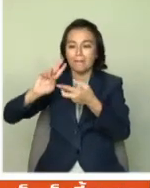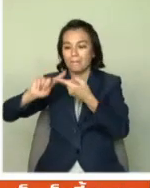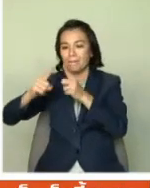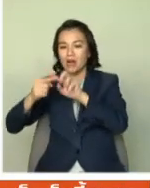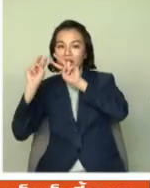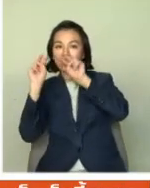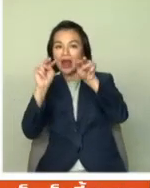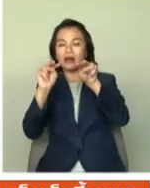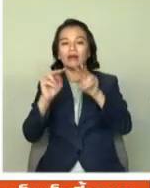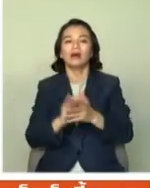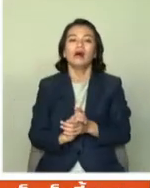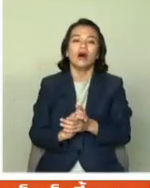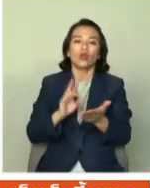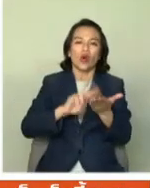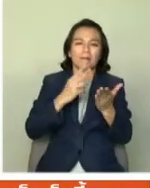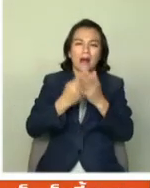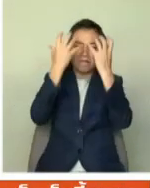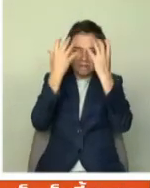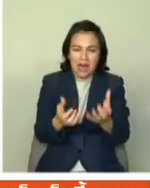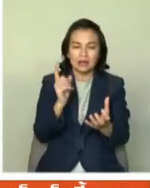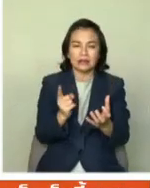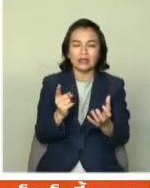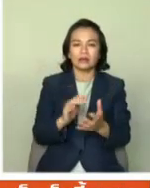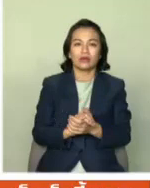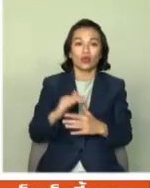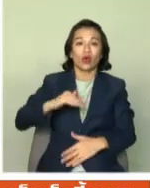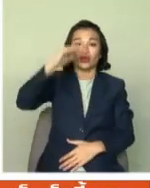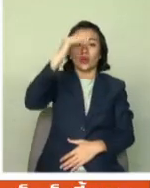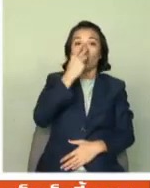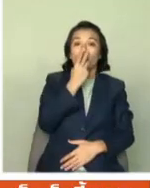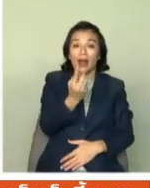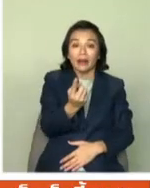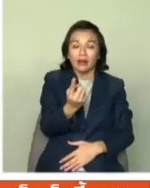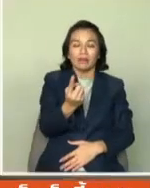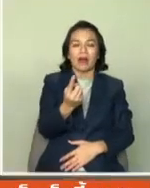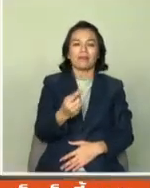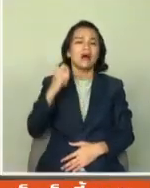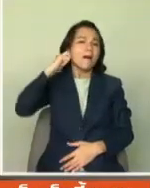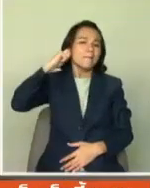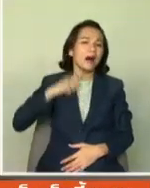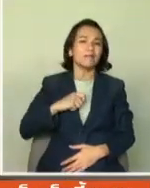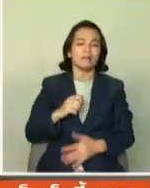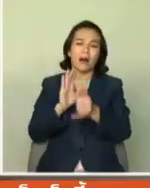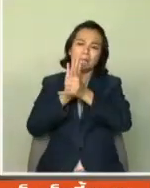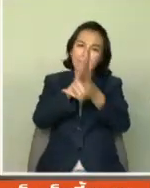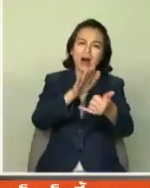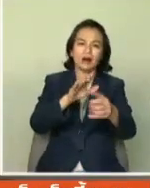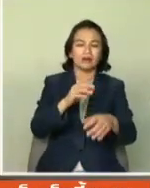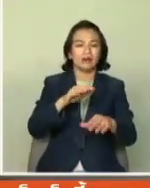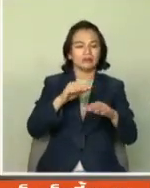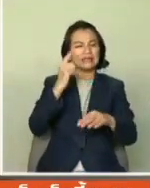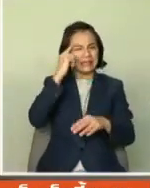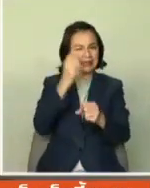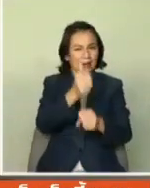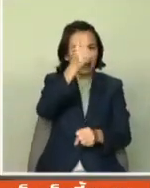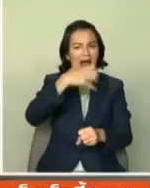มันเป็นการกระทำที่รุนแรงเกินไปผู้ใหญ่บางคนอาจจะคิดว่าการทำโทษเด็กอย่างรุนแรงเป็นเรื่องที่ทำได้เพราะอยากจะสั่